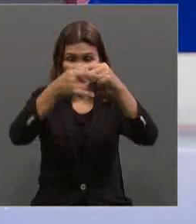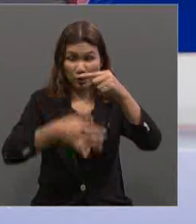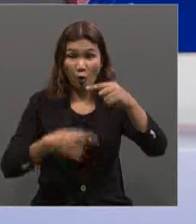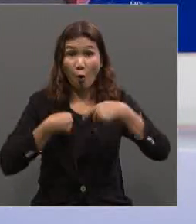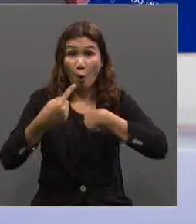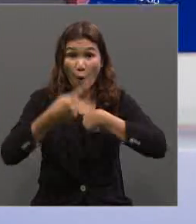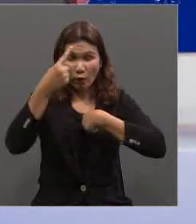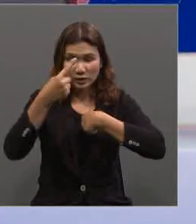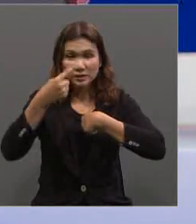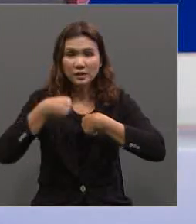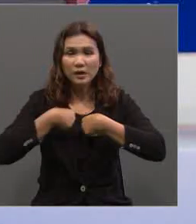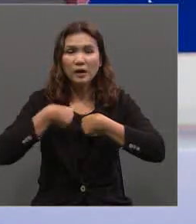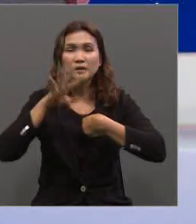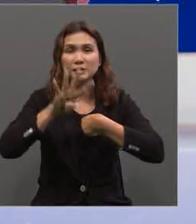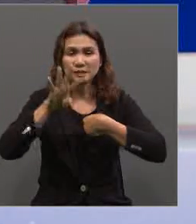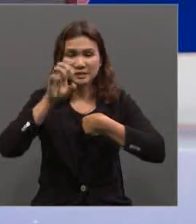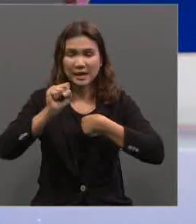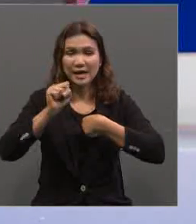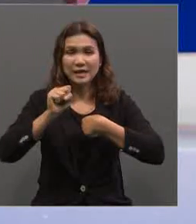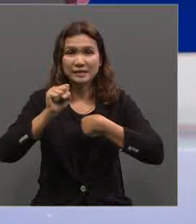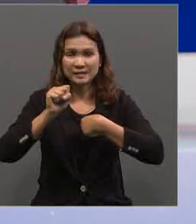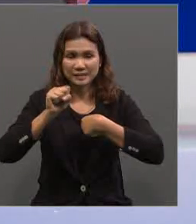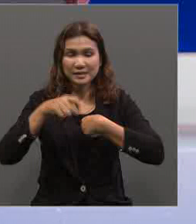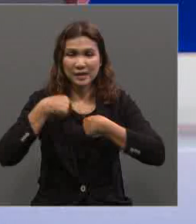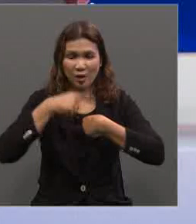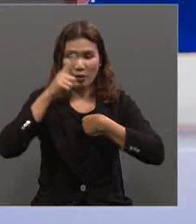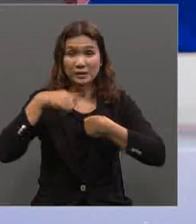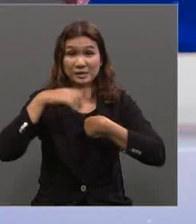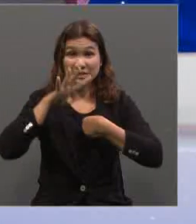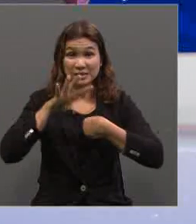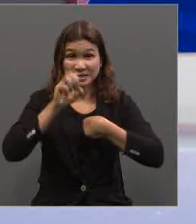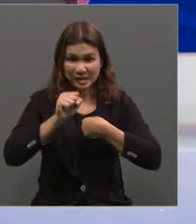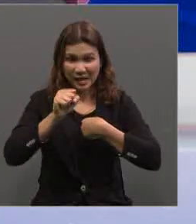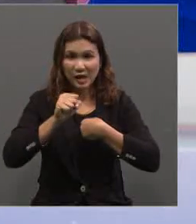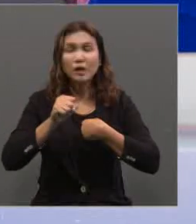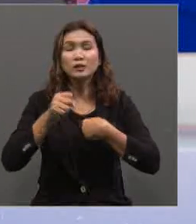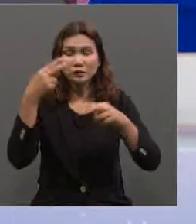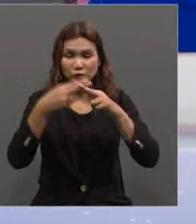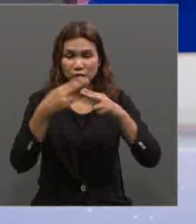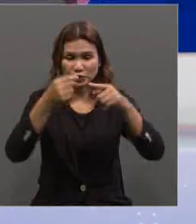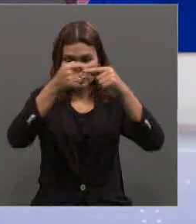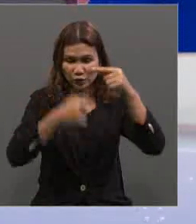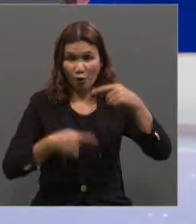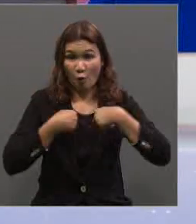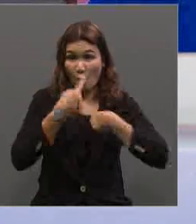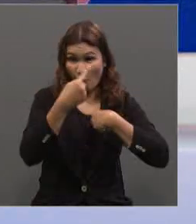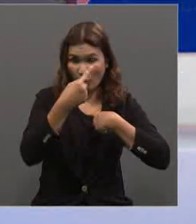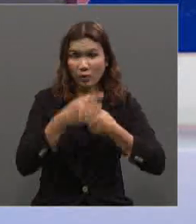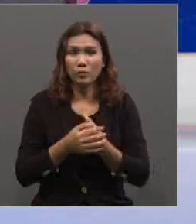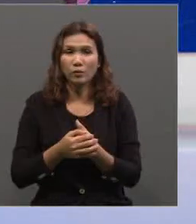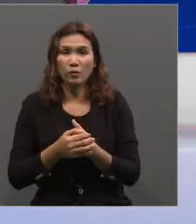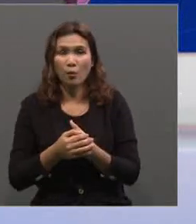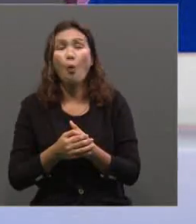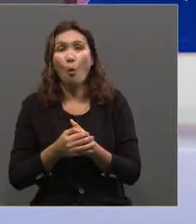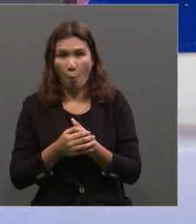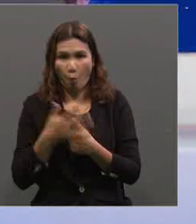ก็จะเท่ากับ400,000เสียงนั่นเองอ่ะ400,000เสียงก็จะเท่ากับส.ส.บัญชีรายชื่อ1คนค่อนข้างสูงน